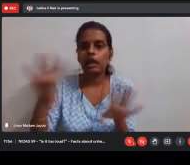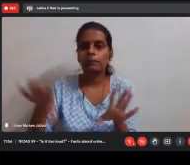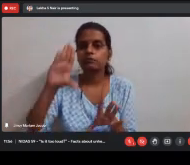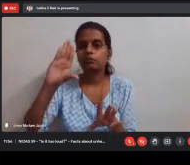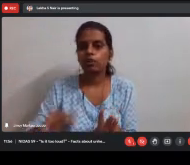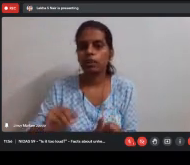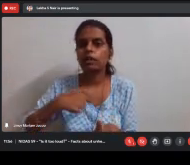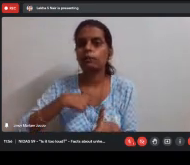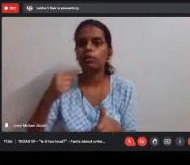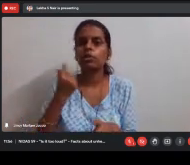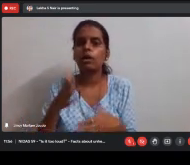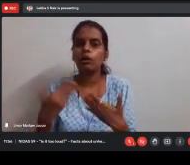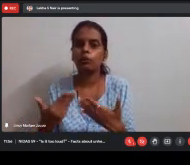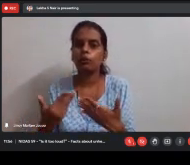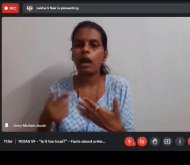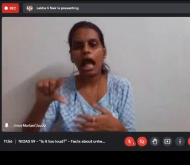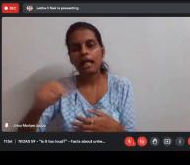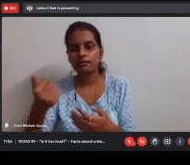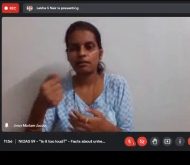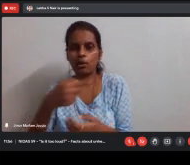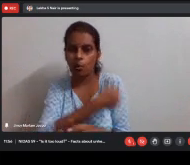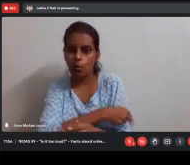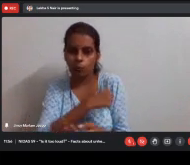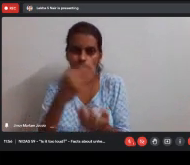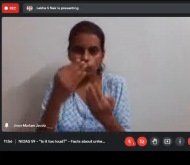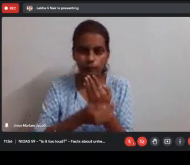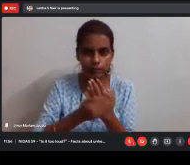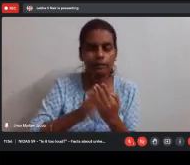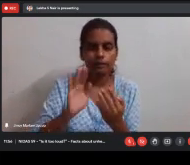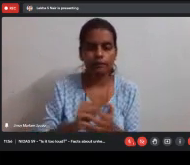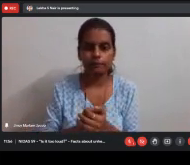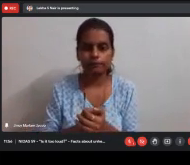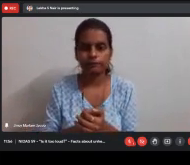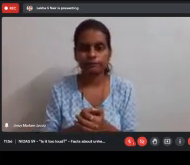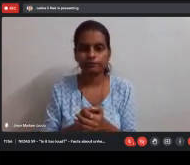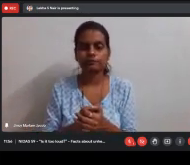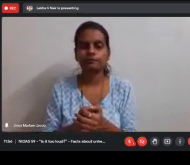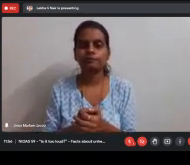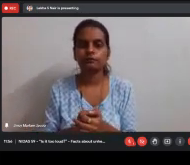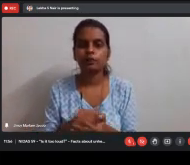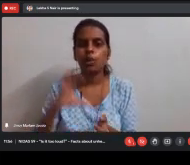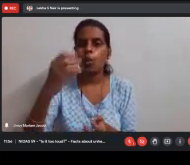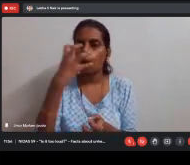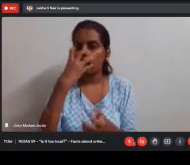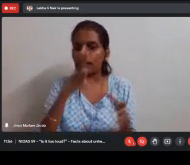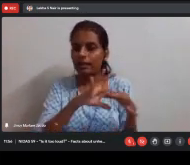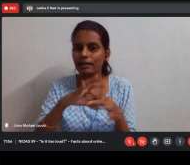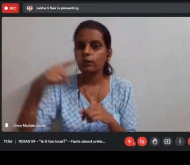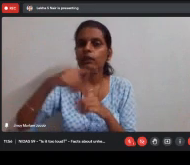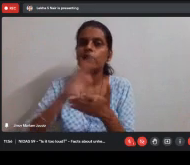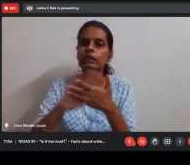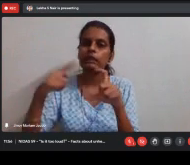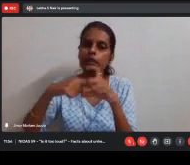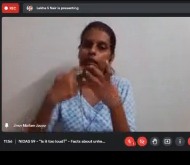അക്കോസ്റ്റിക് ട്രോമ സംഭവിക്കുന്നുണ്ട് എങ്കിൽ അങ്ങനെയുള്ള വ്യക്തികൾക്ക് അതിന്റെ ഫെർദർ ആയിട്ടുള്ള അല്ലെങ്കിൽ മുമ്പോട്ടുള്ള കേൾവിയുടെ